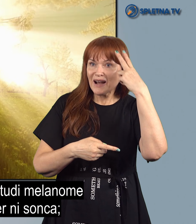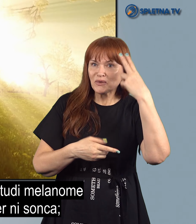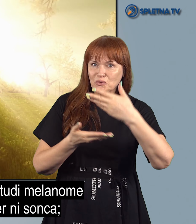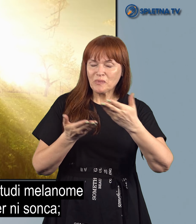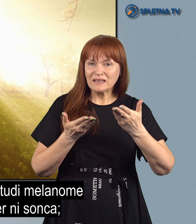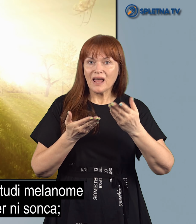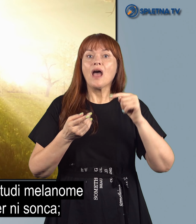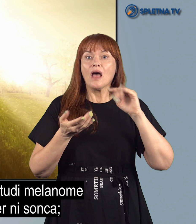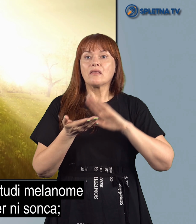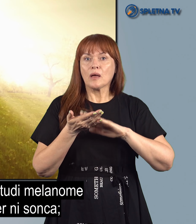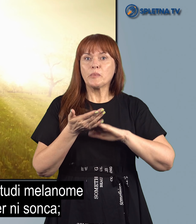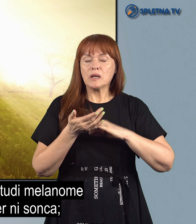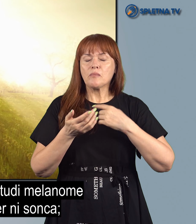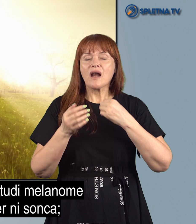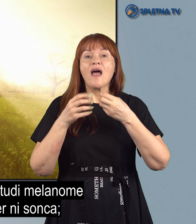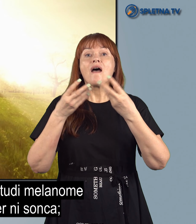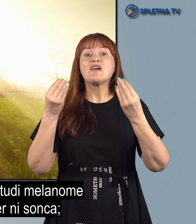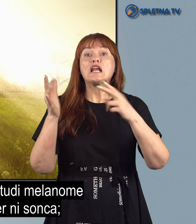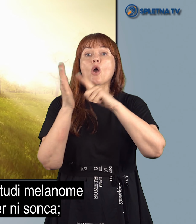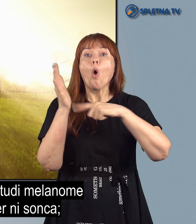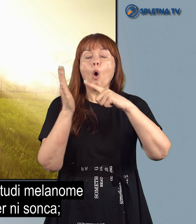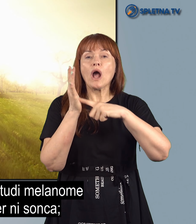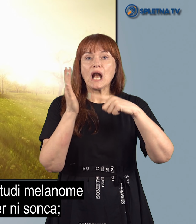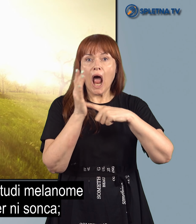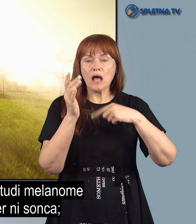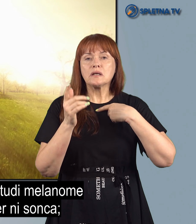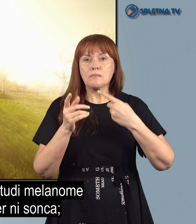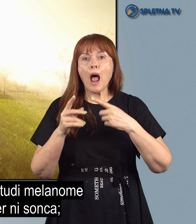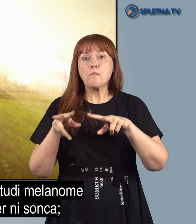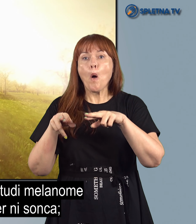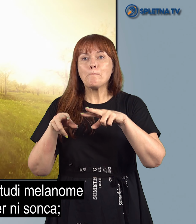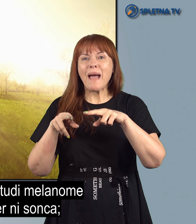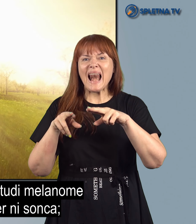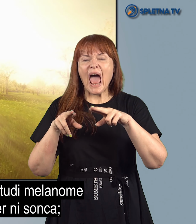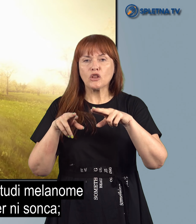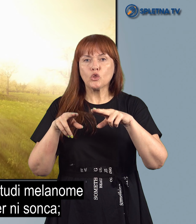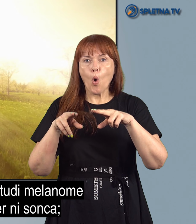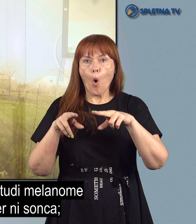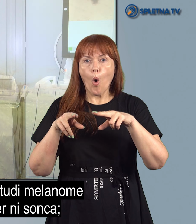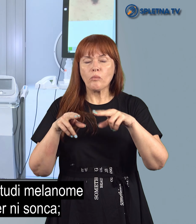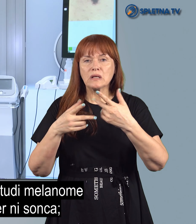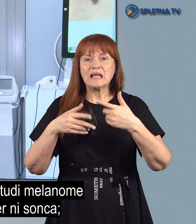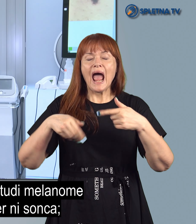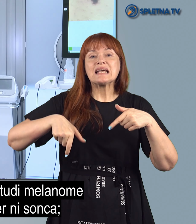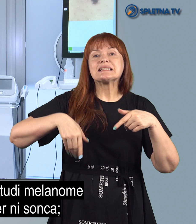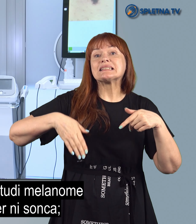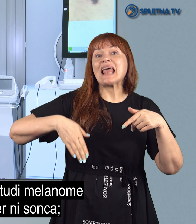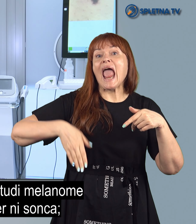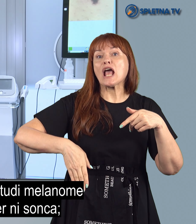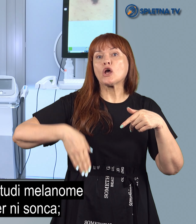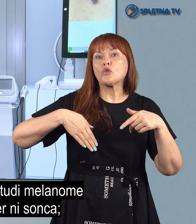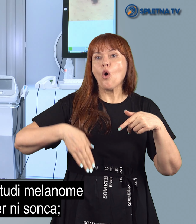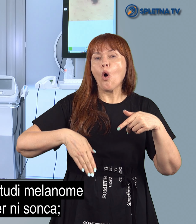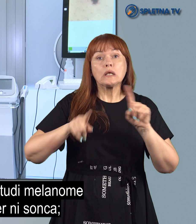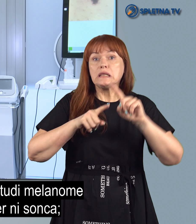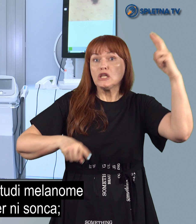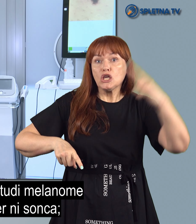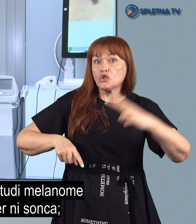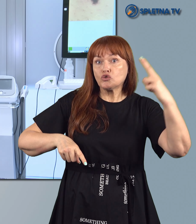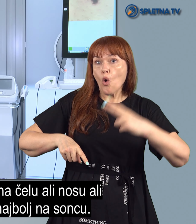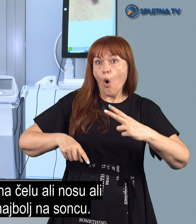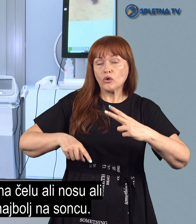rekel, mi imamo velikokrat tudi melanome, recimo nekje na stegnu, ki ni sonca, pa